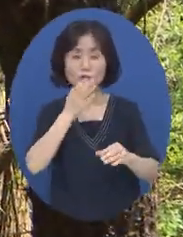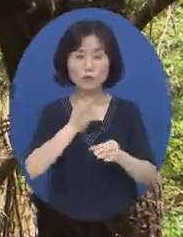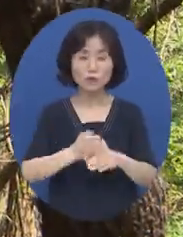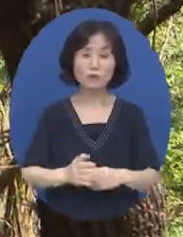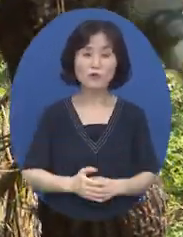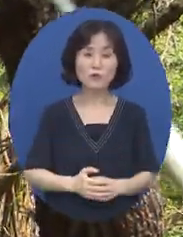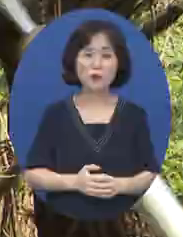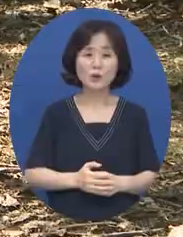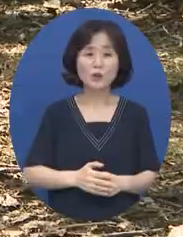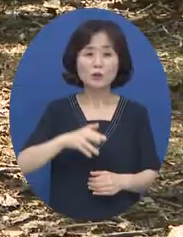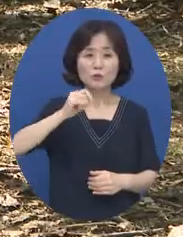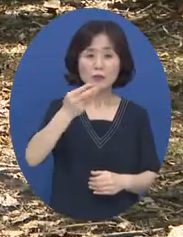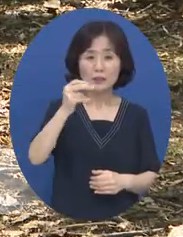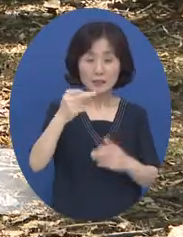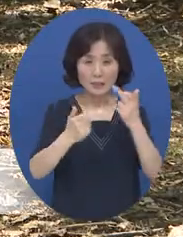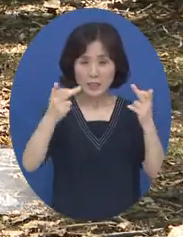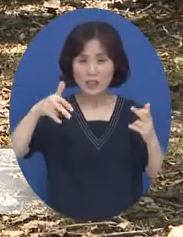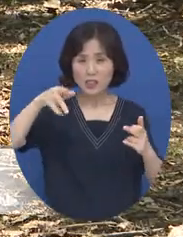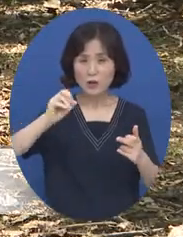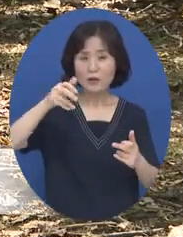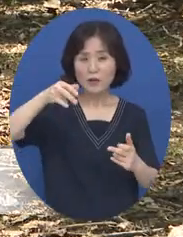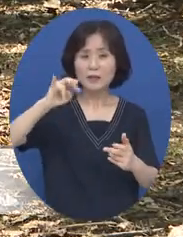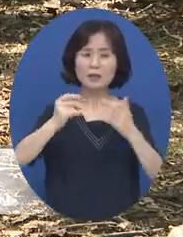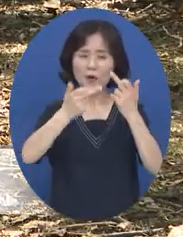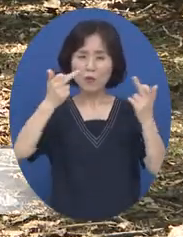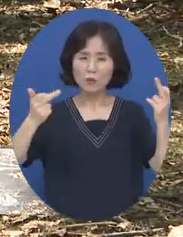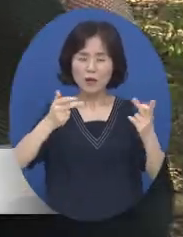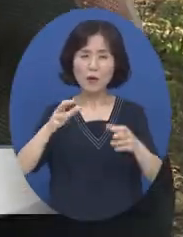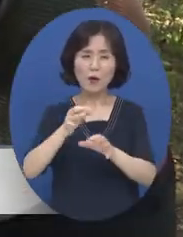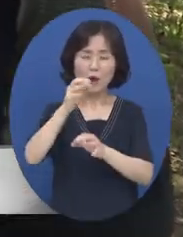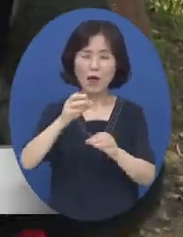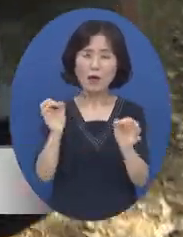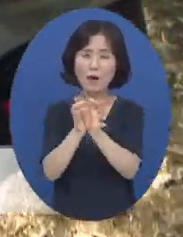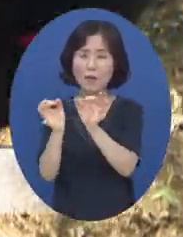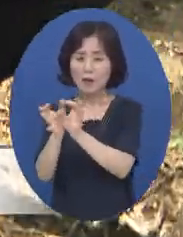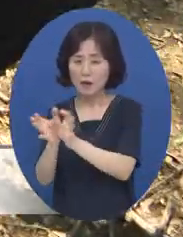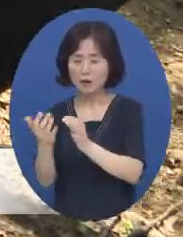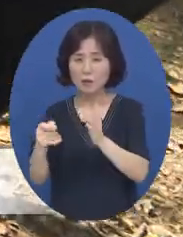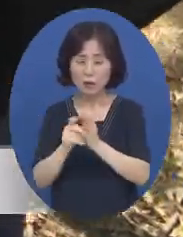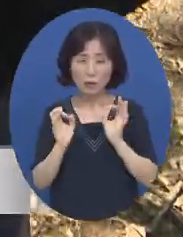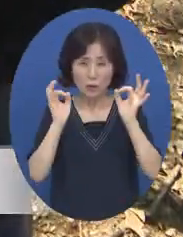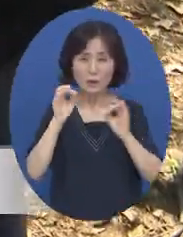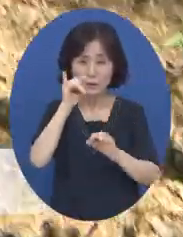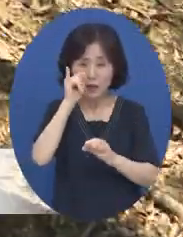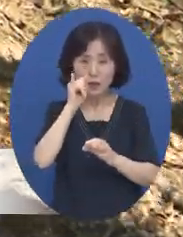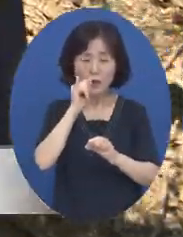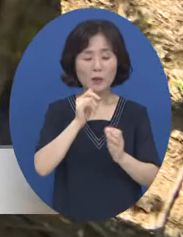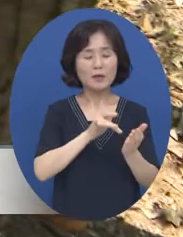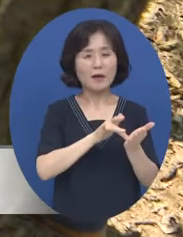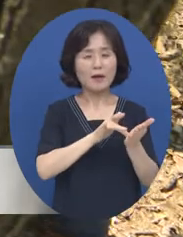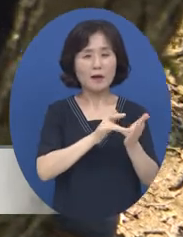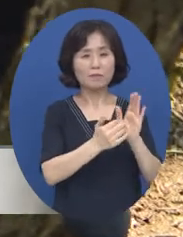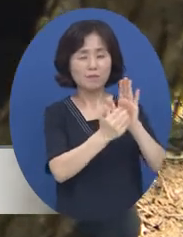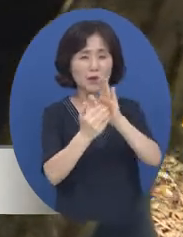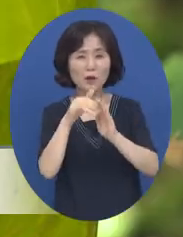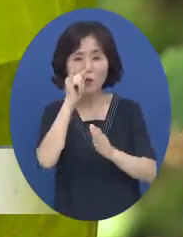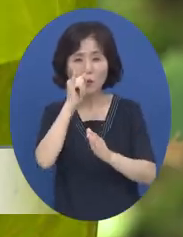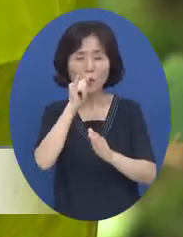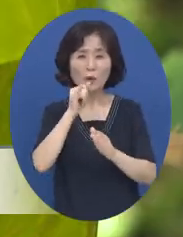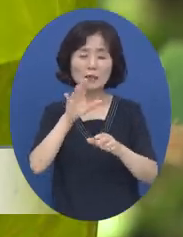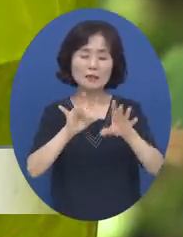방제를 실시하고 있습니다. 방제에 따른 등산객 피해를 최소화하기 위해 대벌레 출몰 지역을 중심으로 약재 방제를